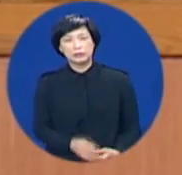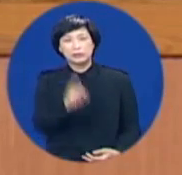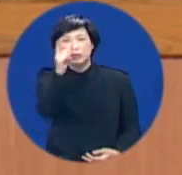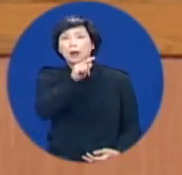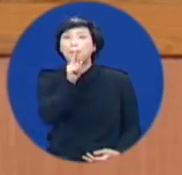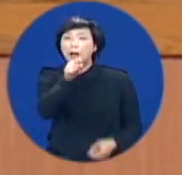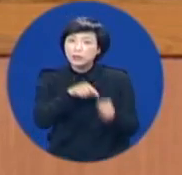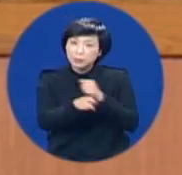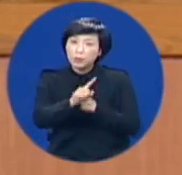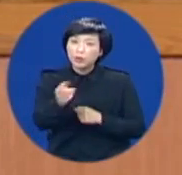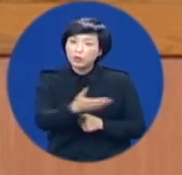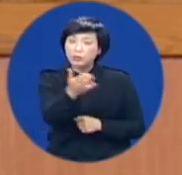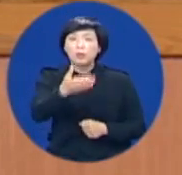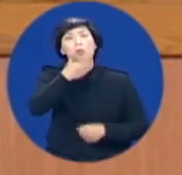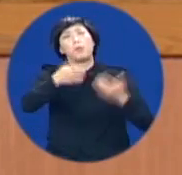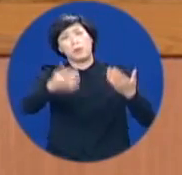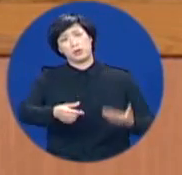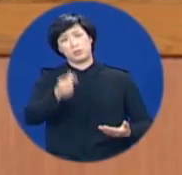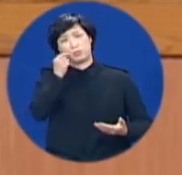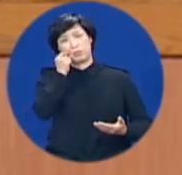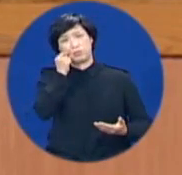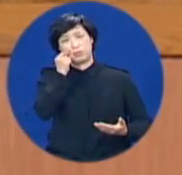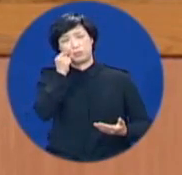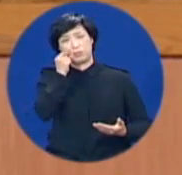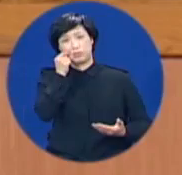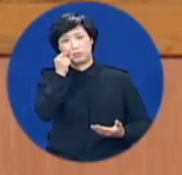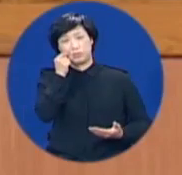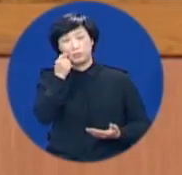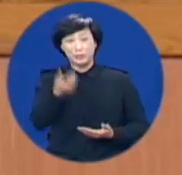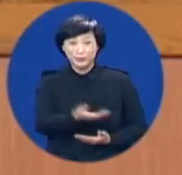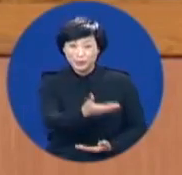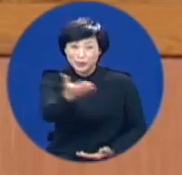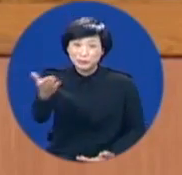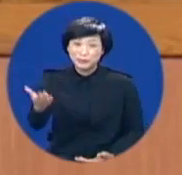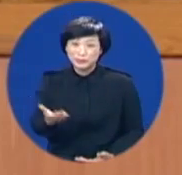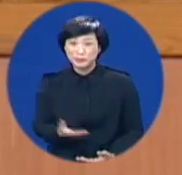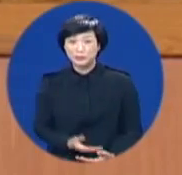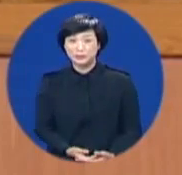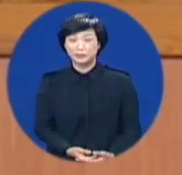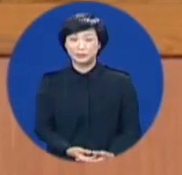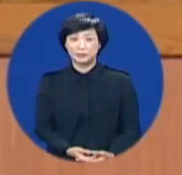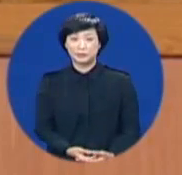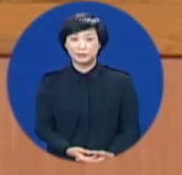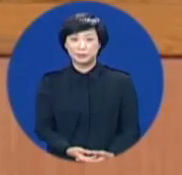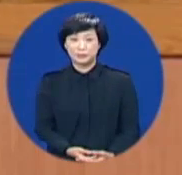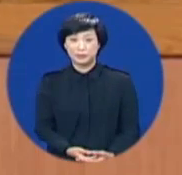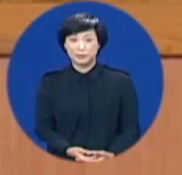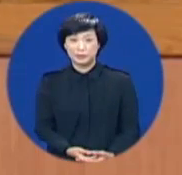말이냐? 복을 받지 못할 놈들이라 그 말이요. 여러분들은